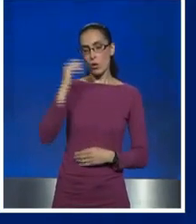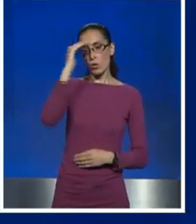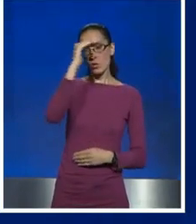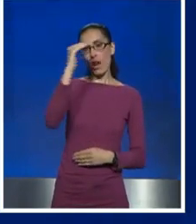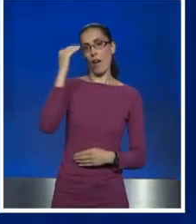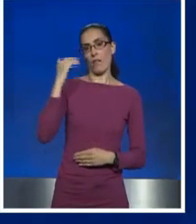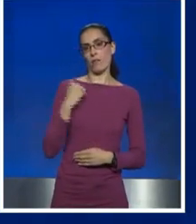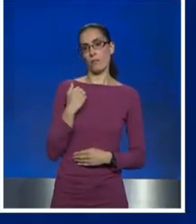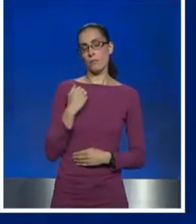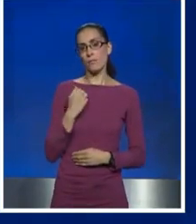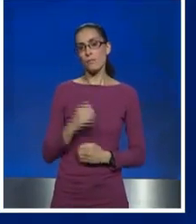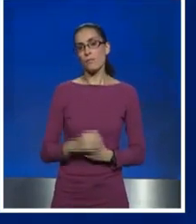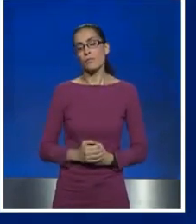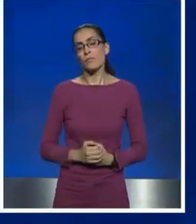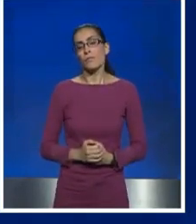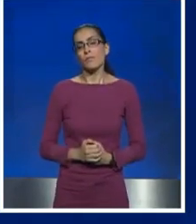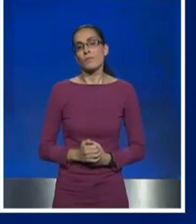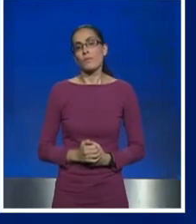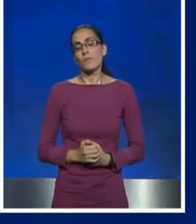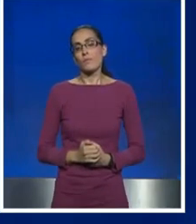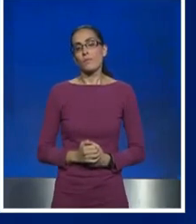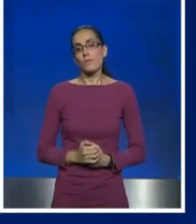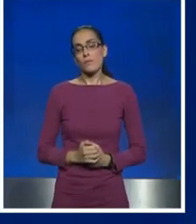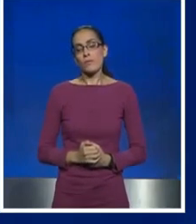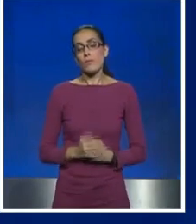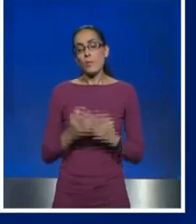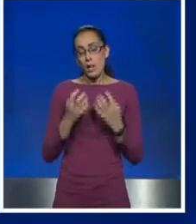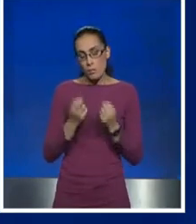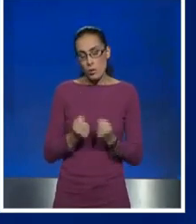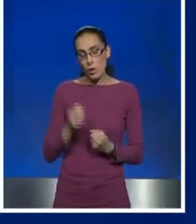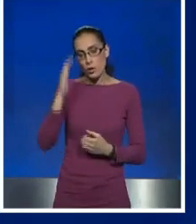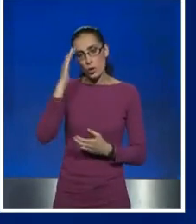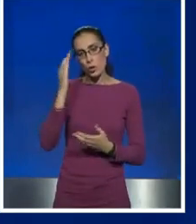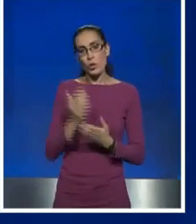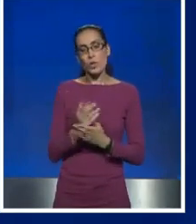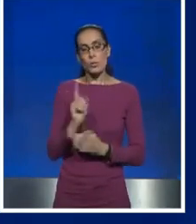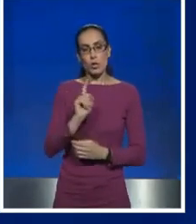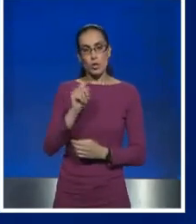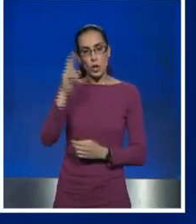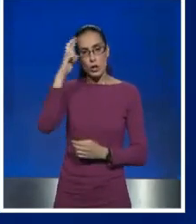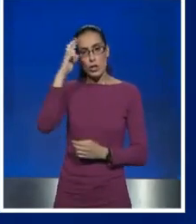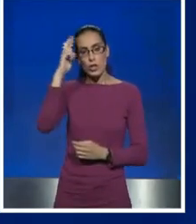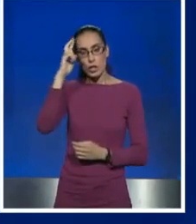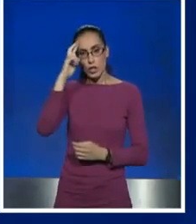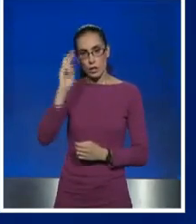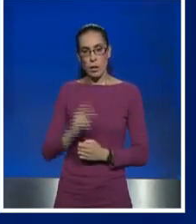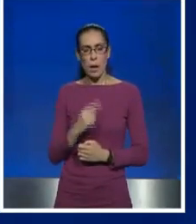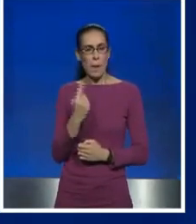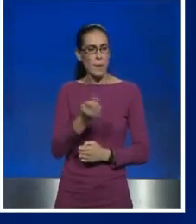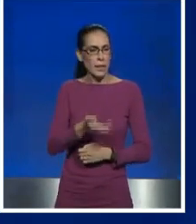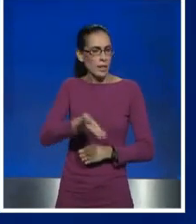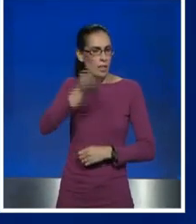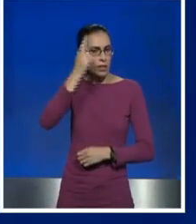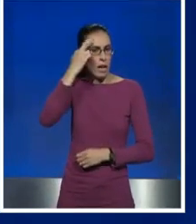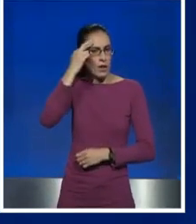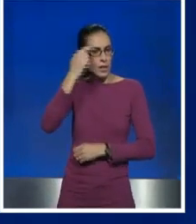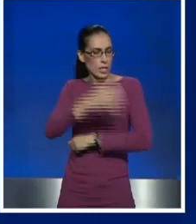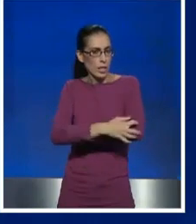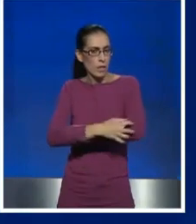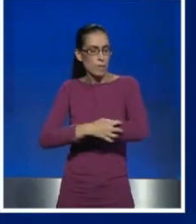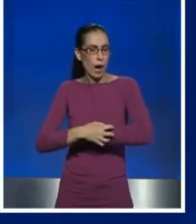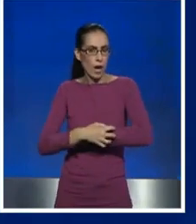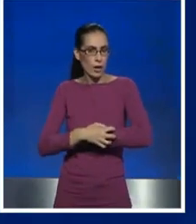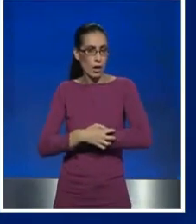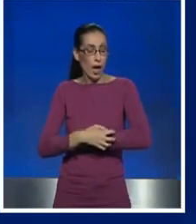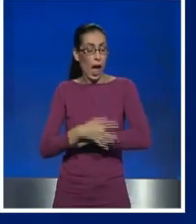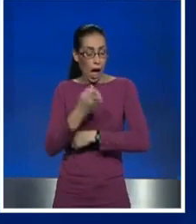Hemm ħaġa li rridu nieħdu ħsieb. Ir-riski. L-iktar persuni li huma riski tal-faqar u għaw jidħol il-child